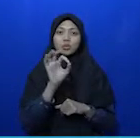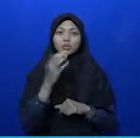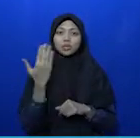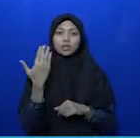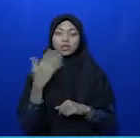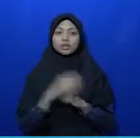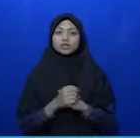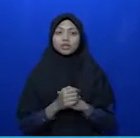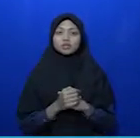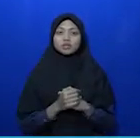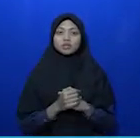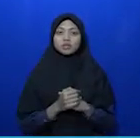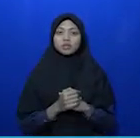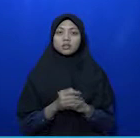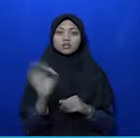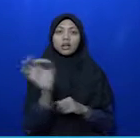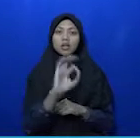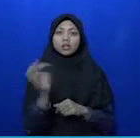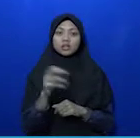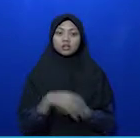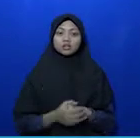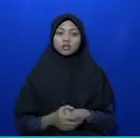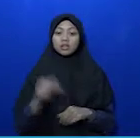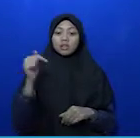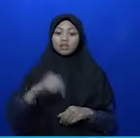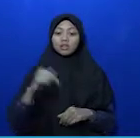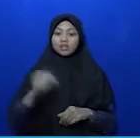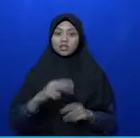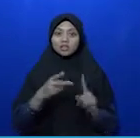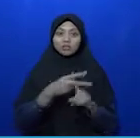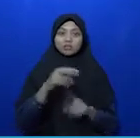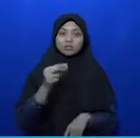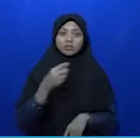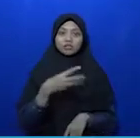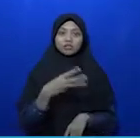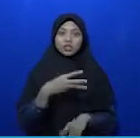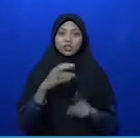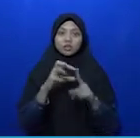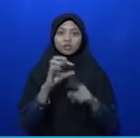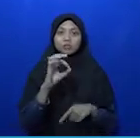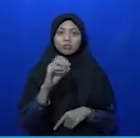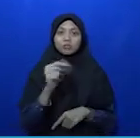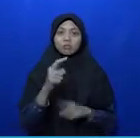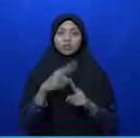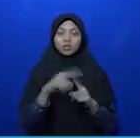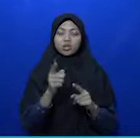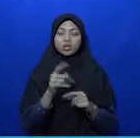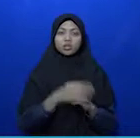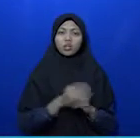yang lainnya generik semua. Jadi di kontrak karya yang lain tidak ada. Ya, karena generasinya berbeda. Generasi berbeda. Ya. Kalau